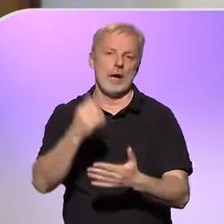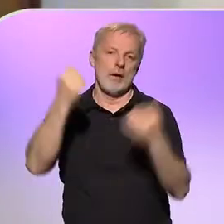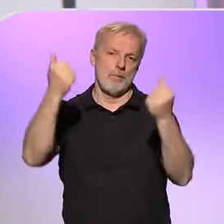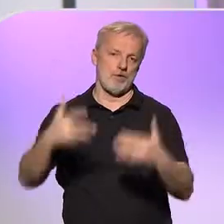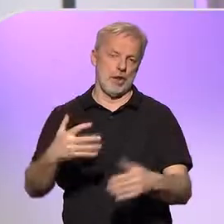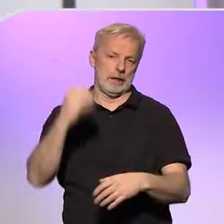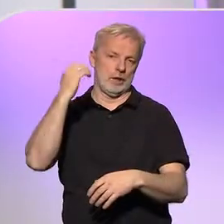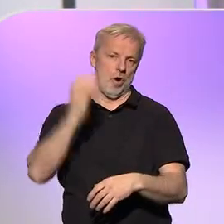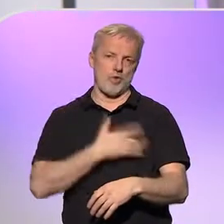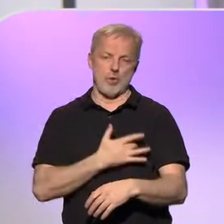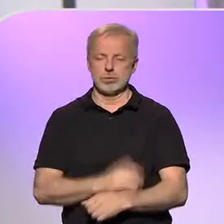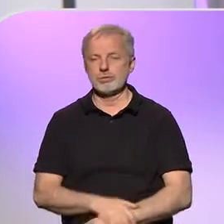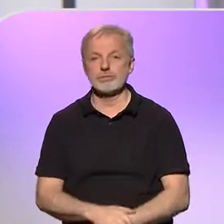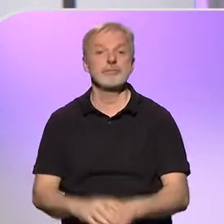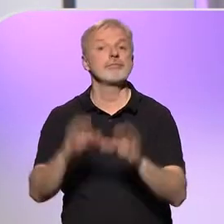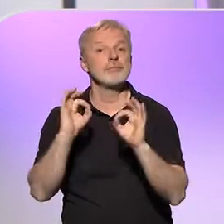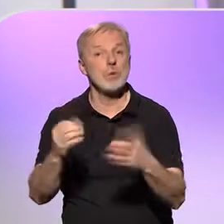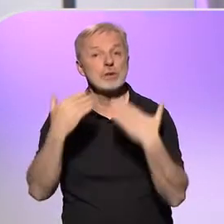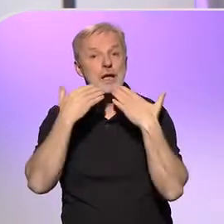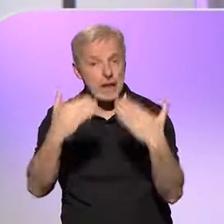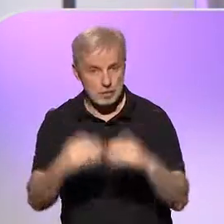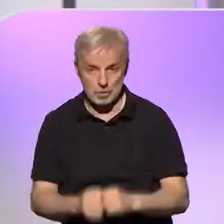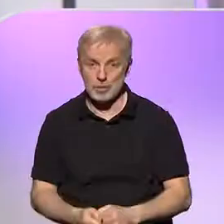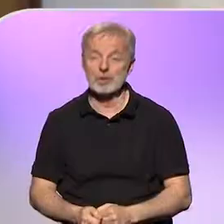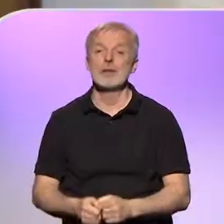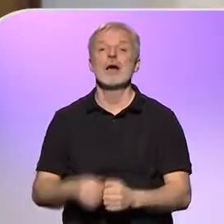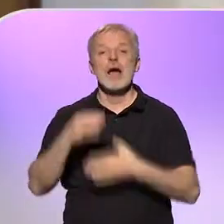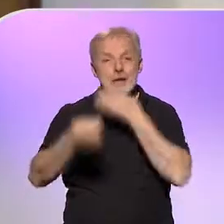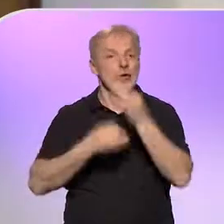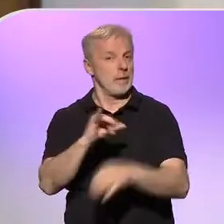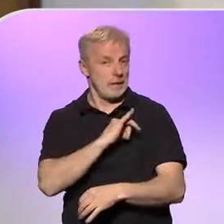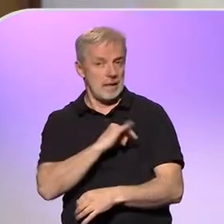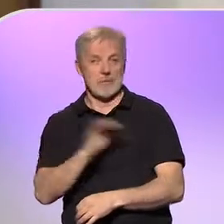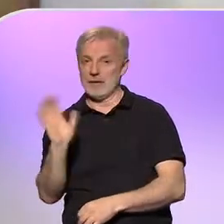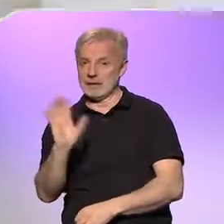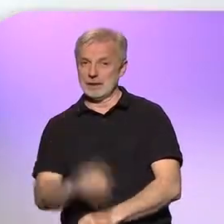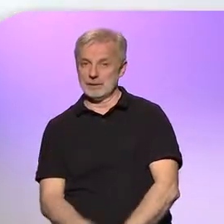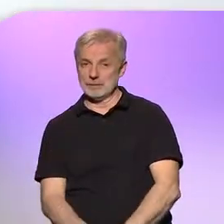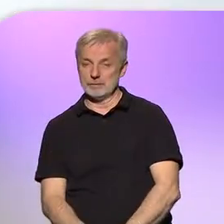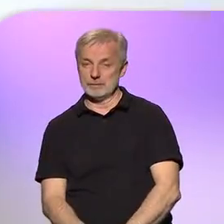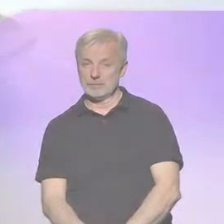moc děkuju za důležité informace předtím, než vyrazíme na cesty. Mějte se krásně, naschranou. Děkuju, naschranou.